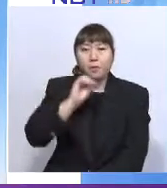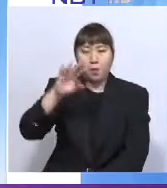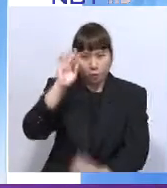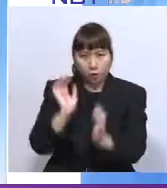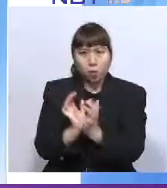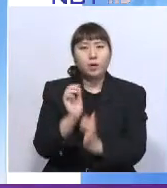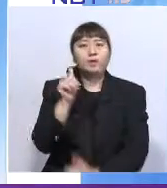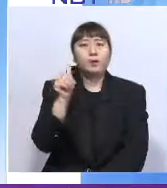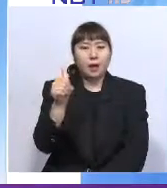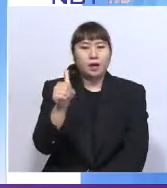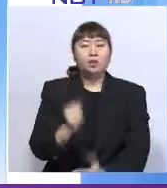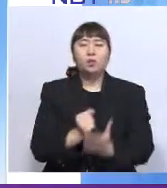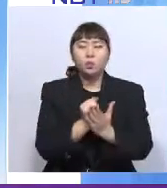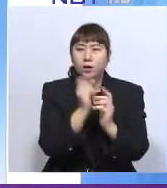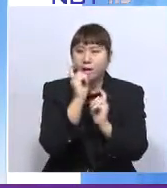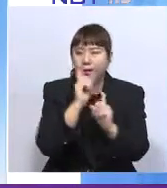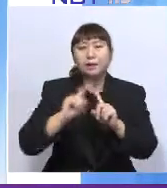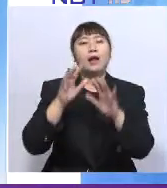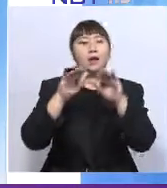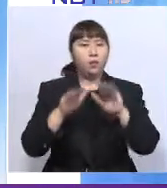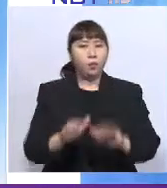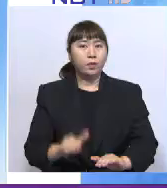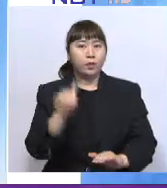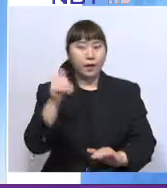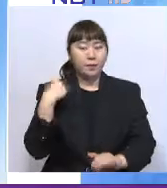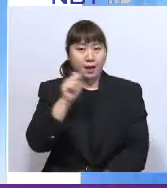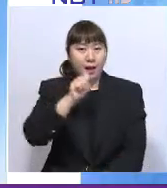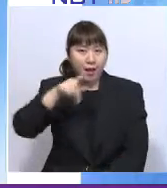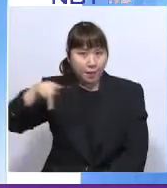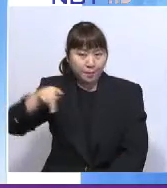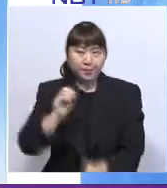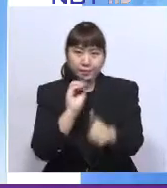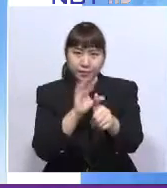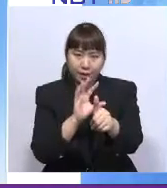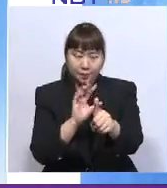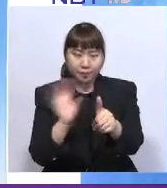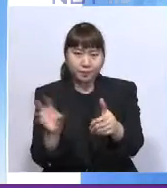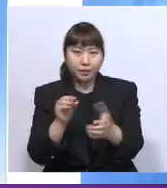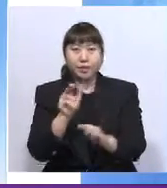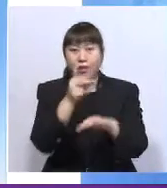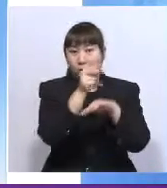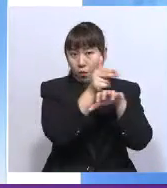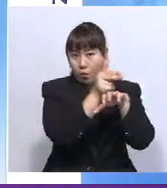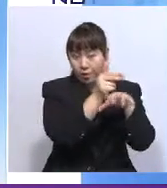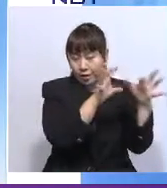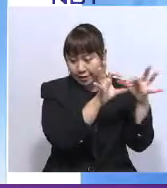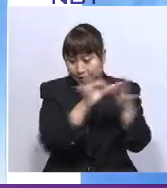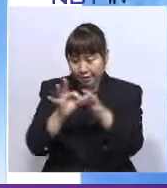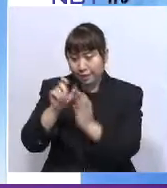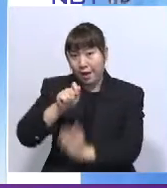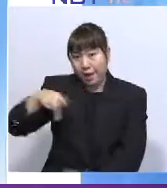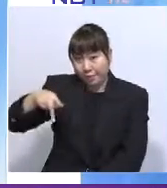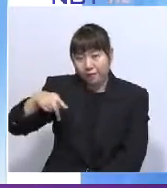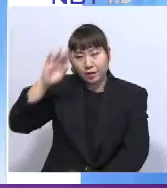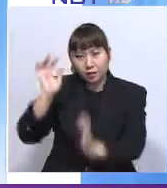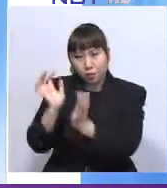ที่ลดความเสี่ยงไปได้เยอะเลย ใช่ค่ะแล้วก็มีแอปพลิเคชันมาแนะนำด้วยนะคะติดตั้งกล้องวงจรปิดแล้วเชื่อมกับแอปนี ้ ตำรวจจะได้ม